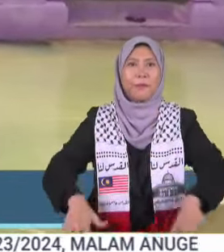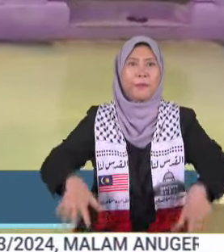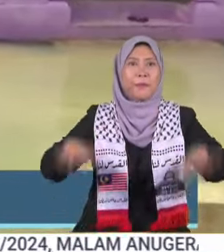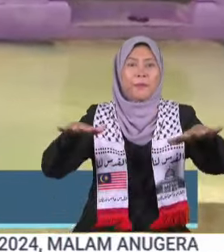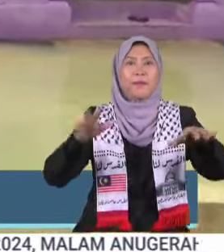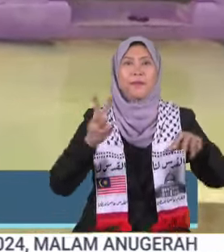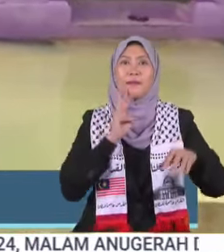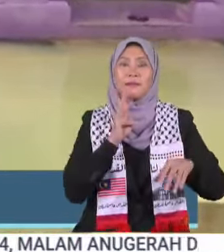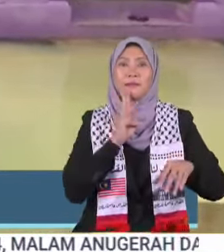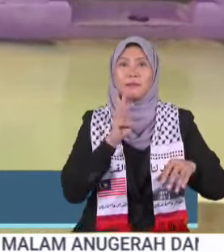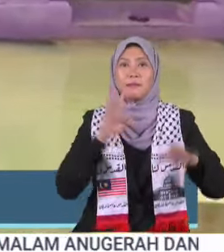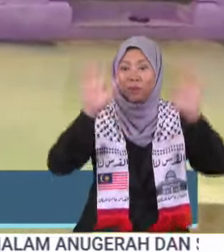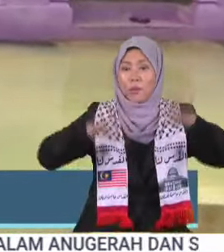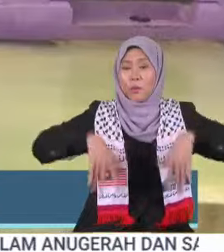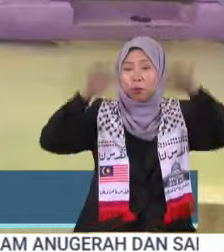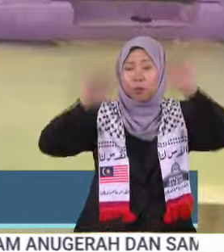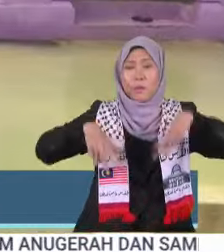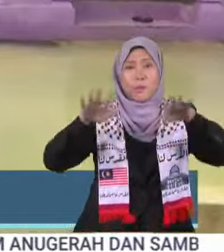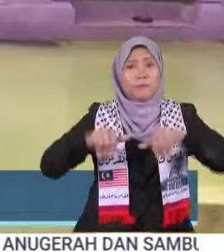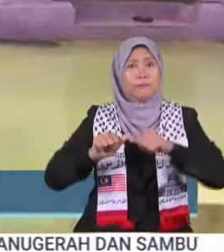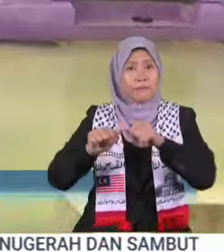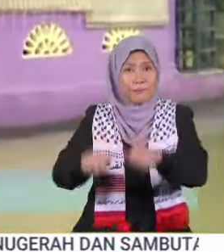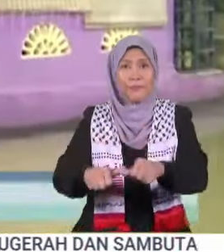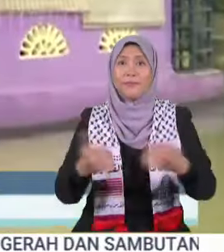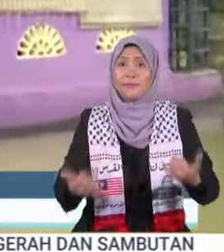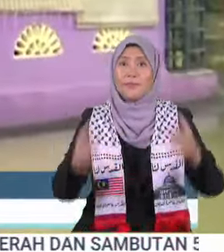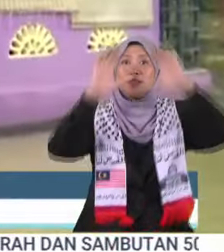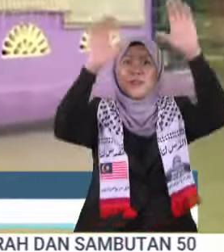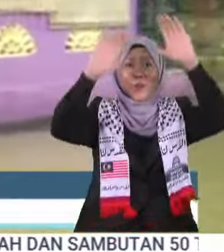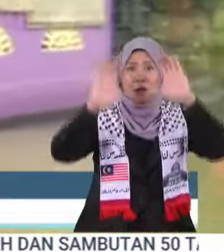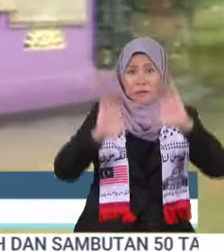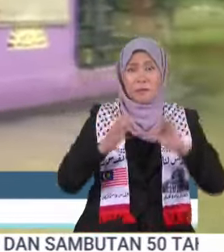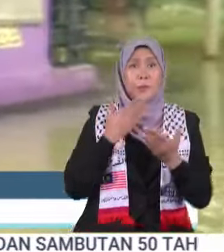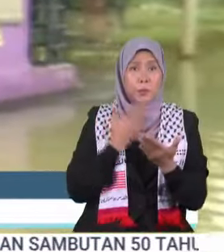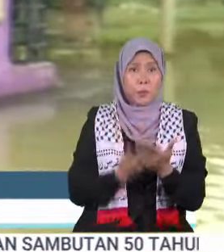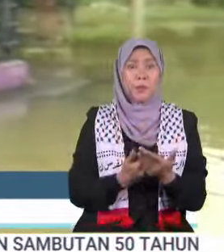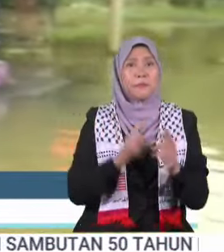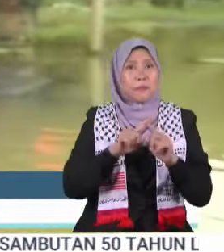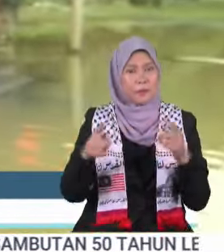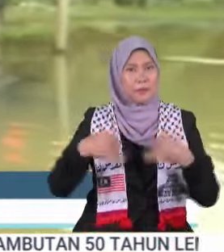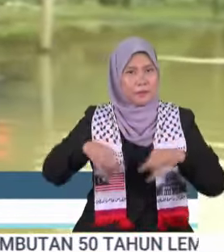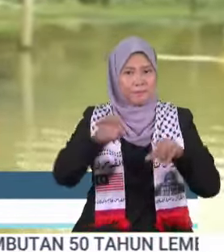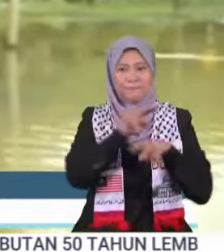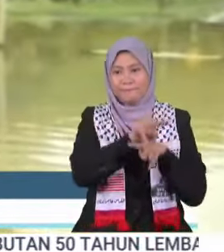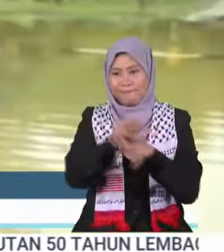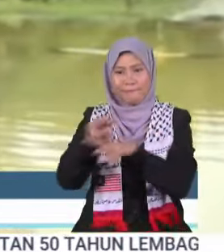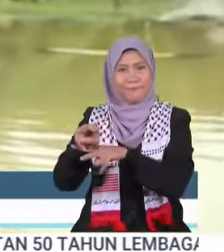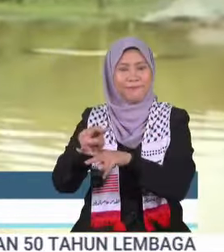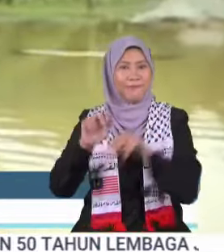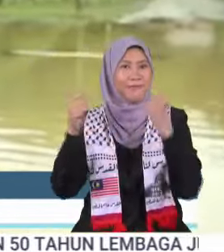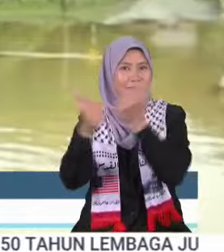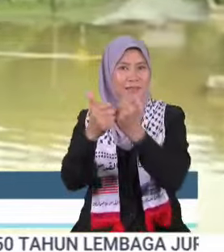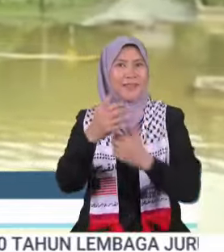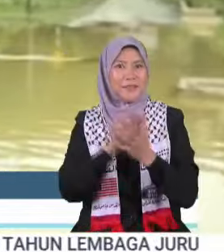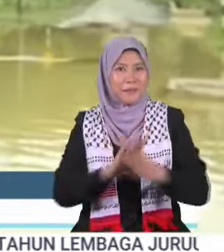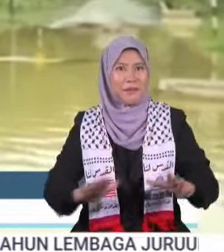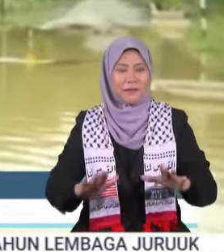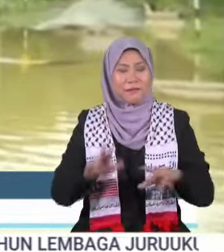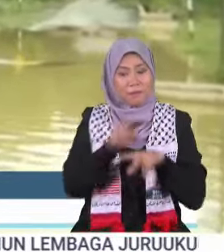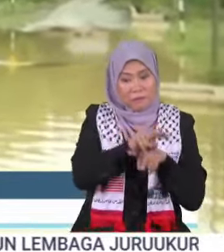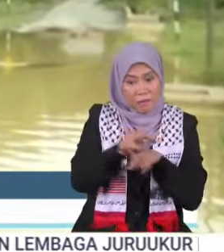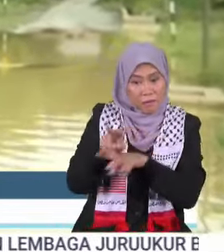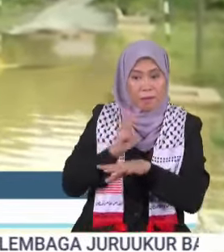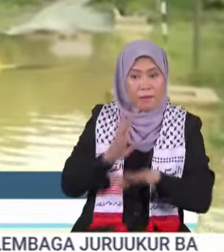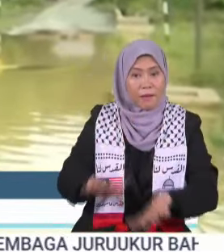berterusan sejak semalam Meskipun cuaca baik ketika ini namun pemantauan masih dilakukan oleh agensi keselamatan bagi memantau